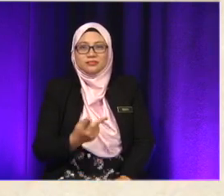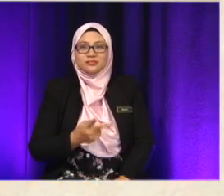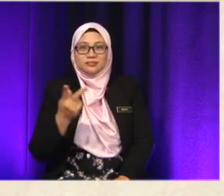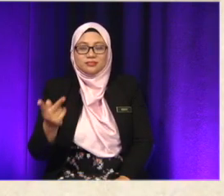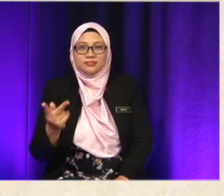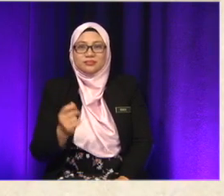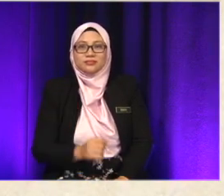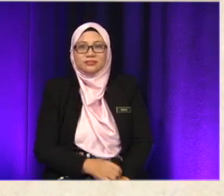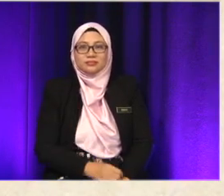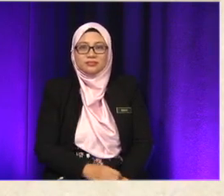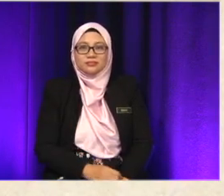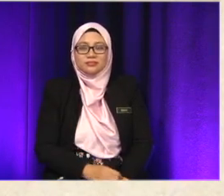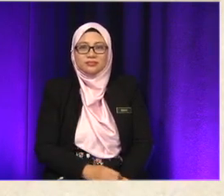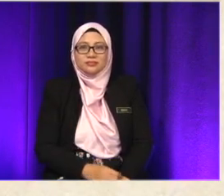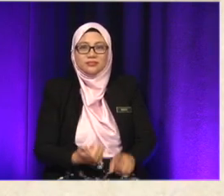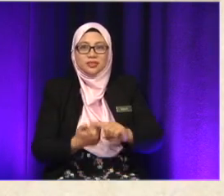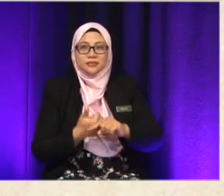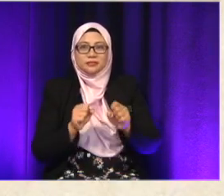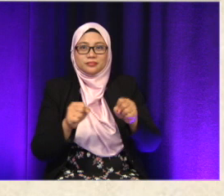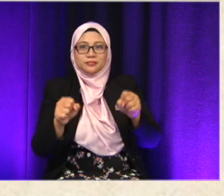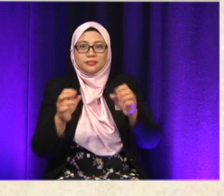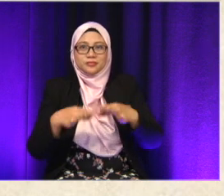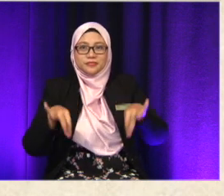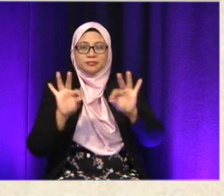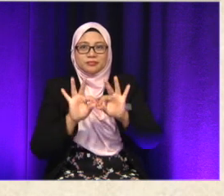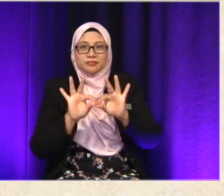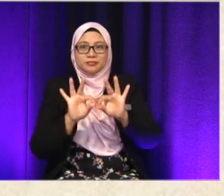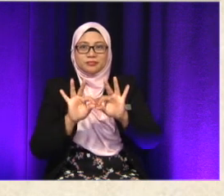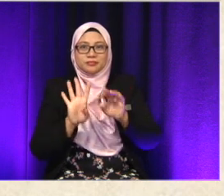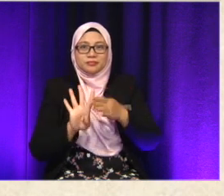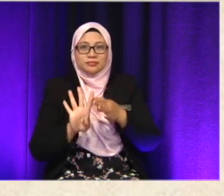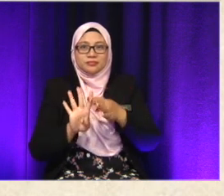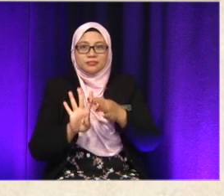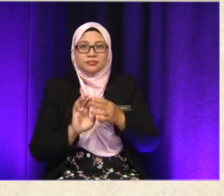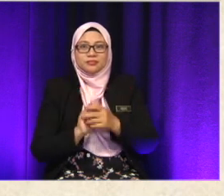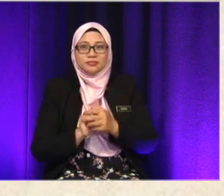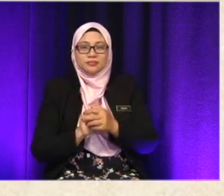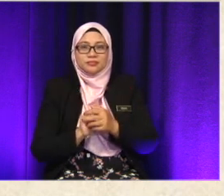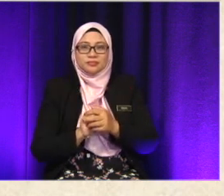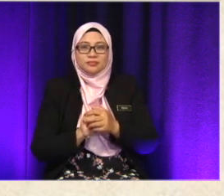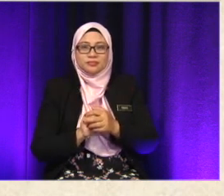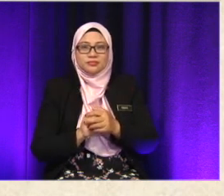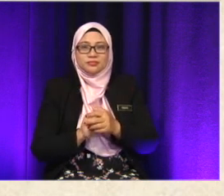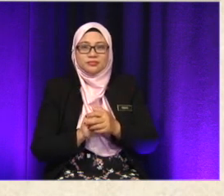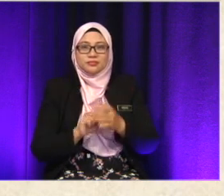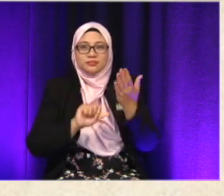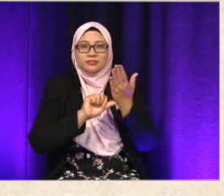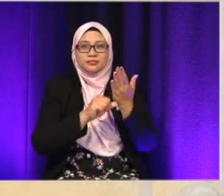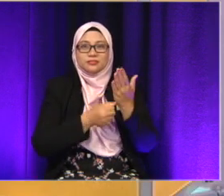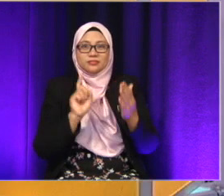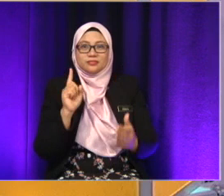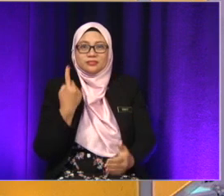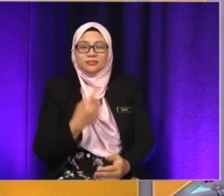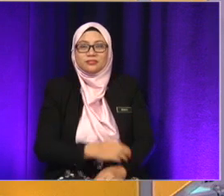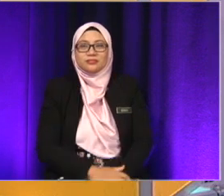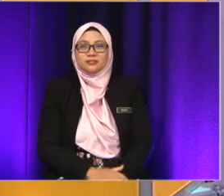hidrolik, kemudian sistem hidrolik sendiri, kepentingan dia dan satu lagi operasi litar asas dia saja. Okey, teruskan lagi